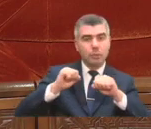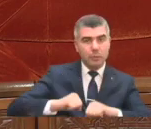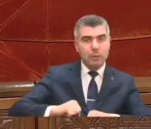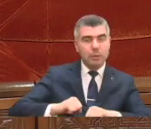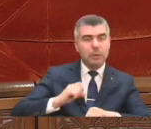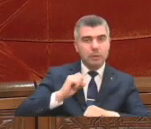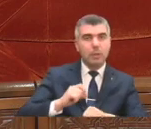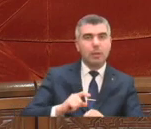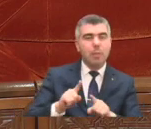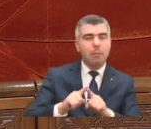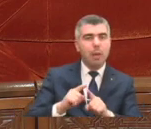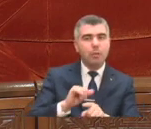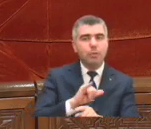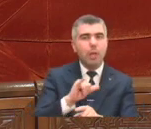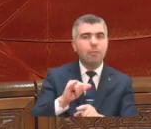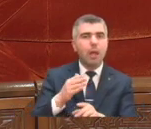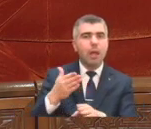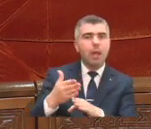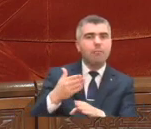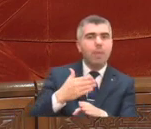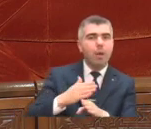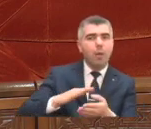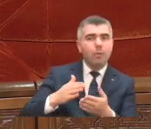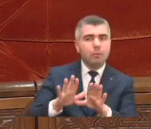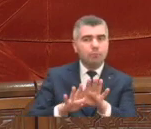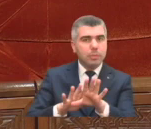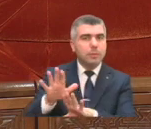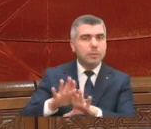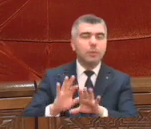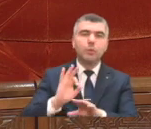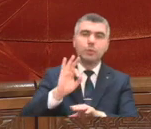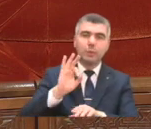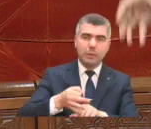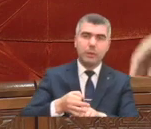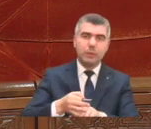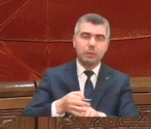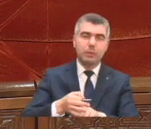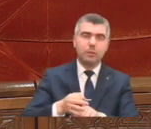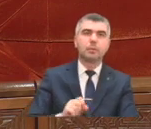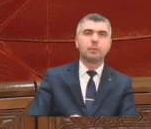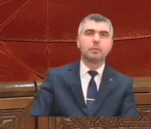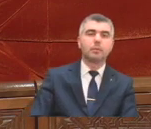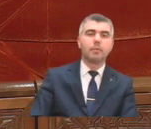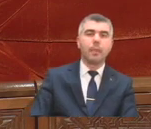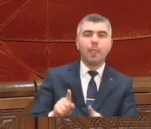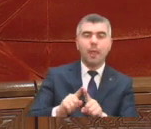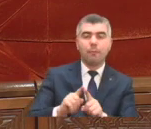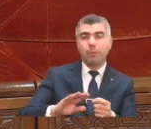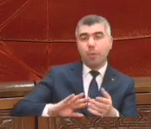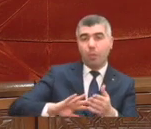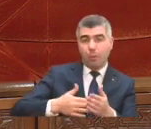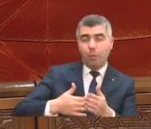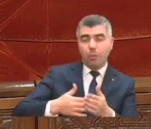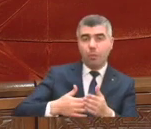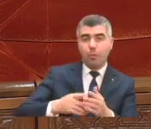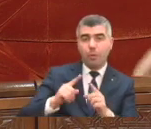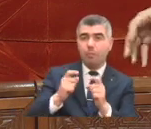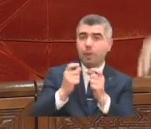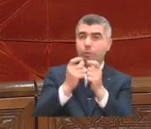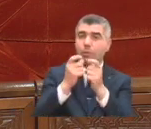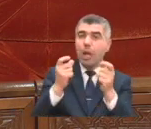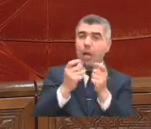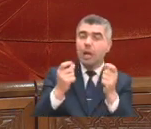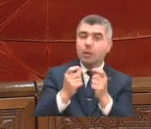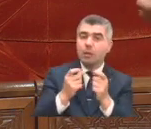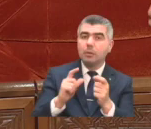غير مسبوقه مع توصيات مجلس المنافسه، خصوصا في انتظار اهتمام المستثمرين ديال